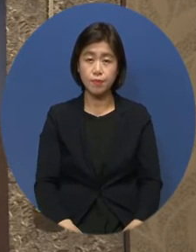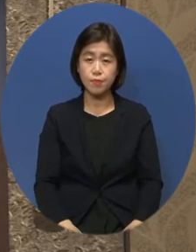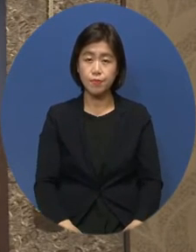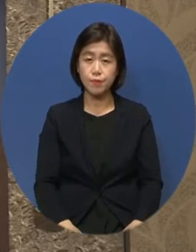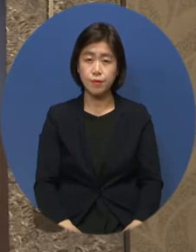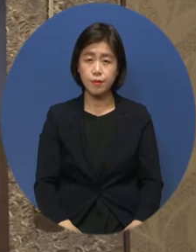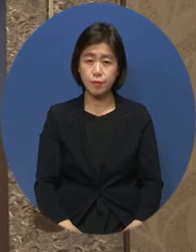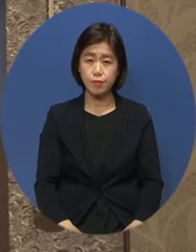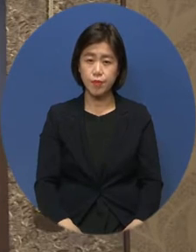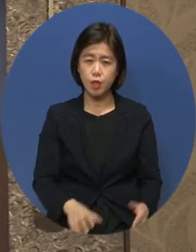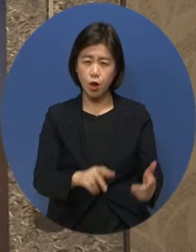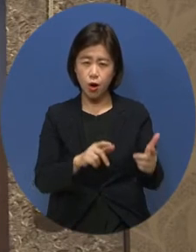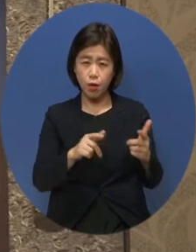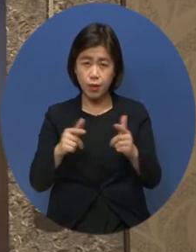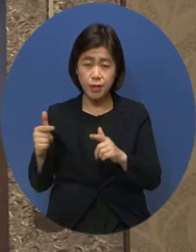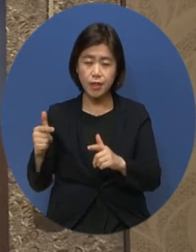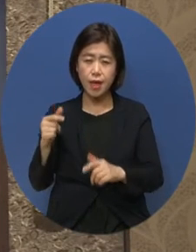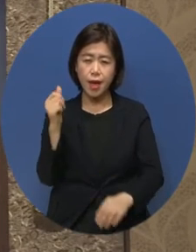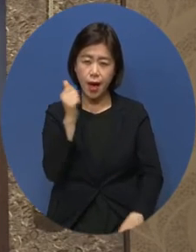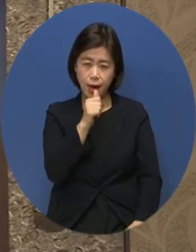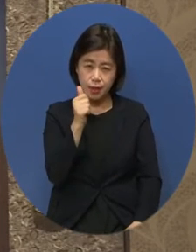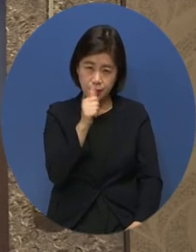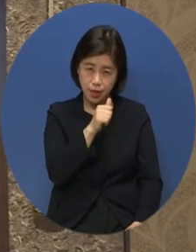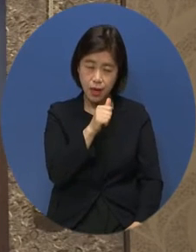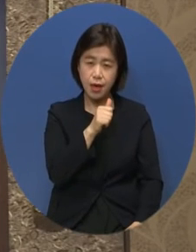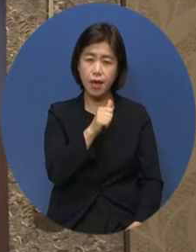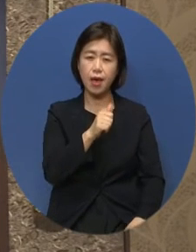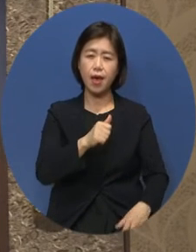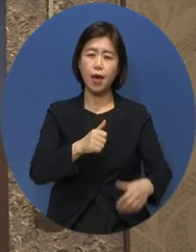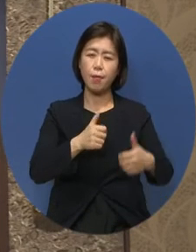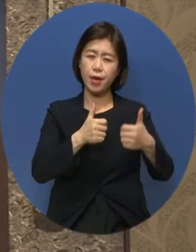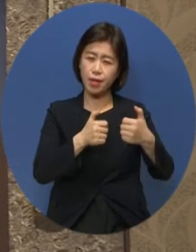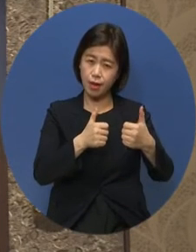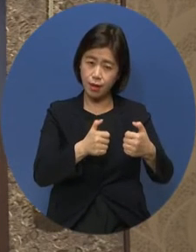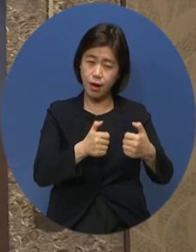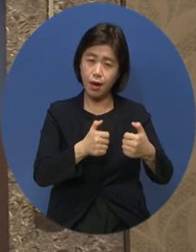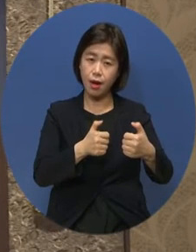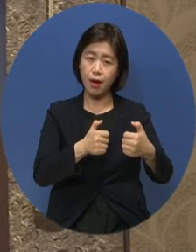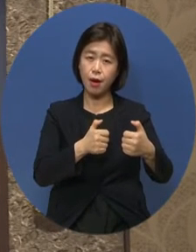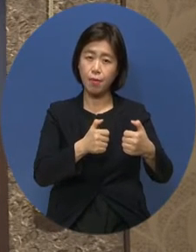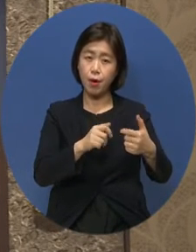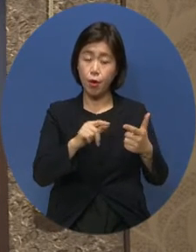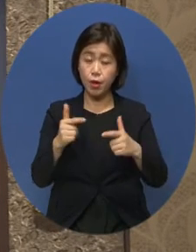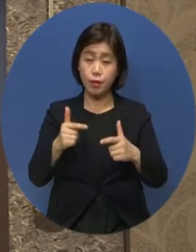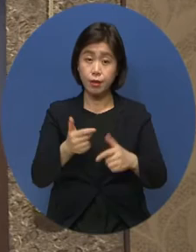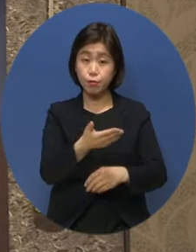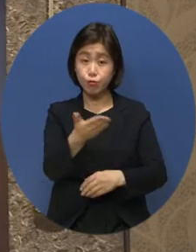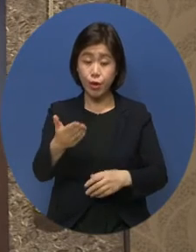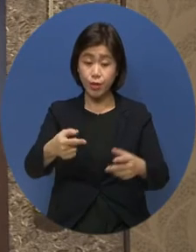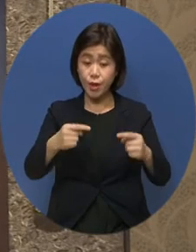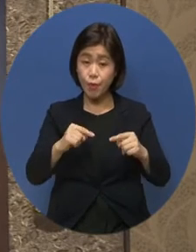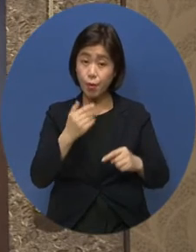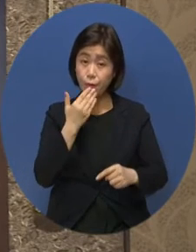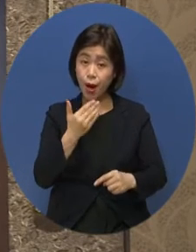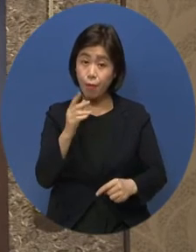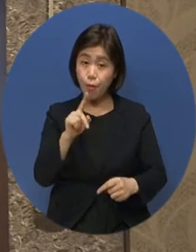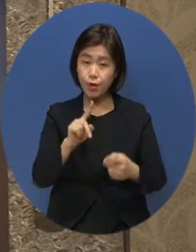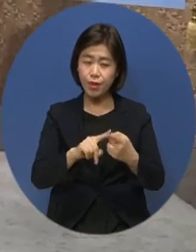충분한 인 새 안내와 상담을 통해서 참여하실 수 있는 부분들이 났습니다